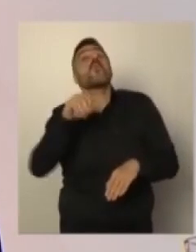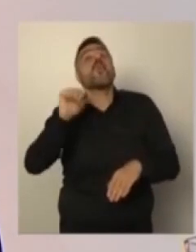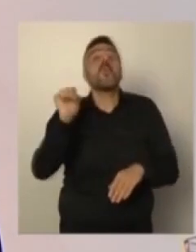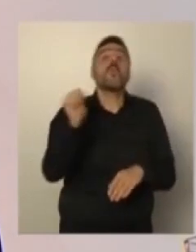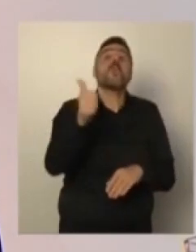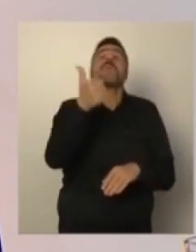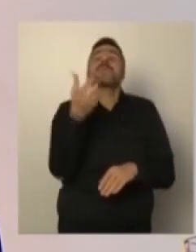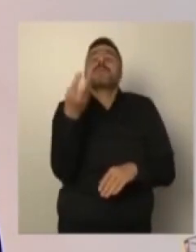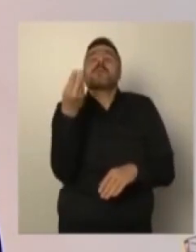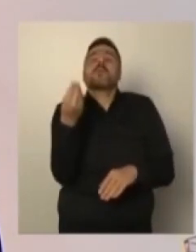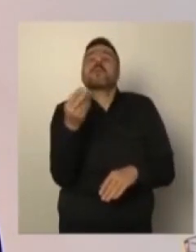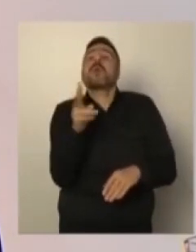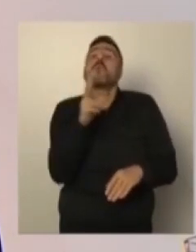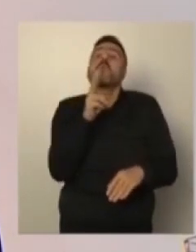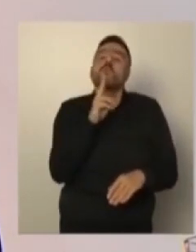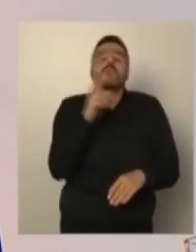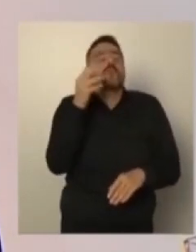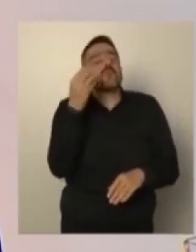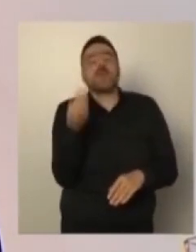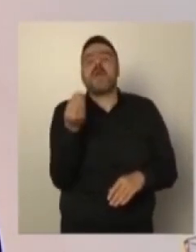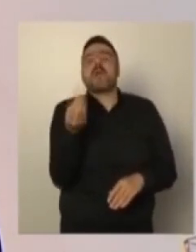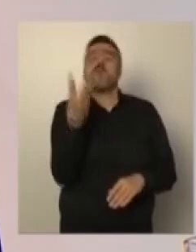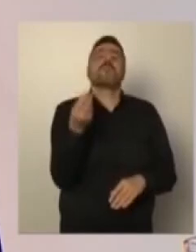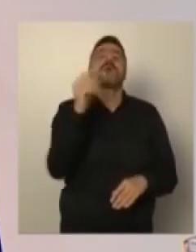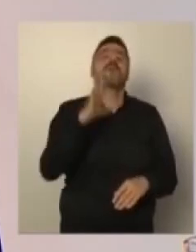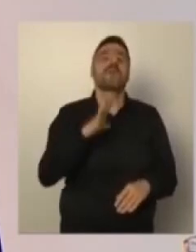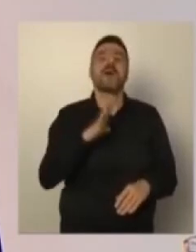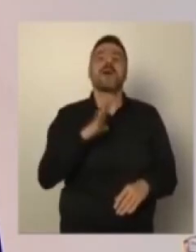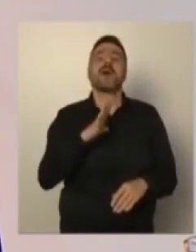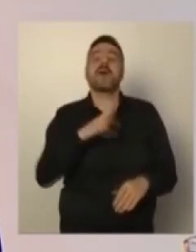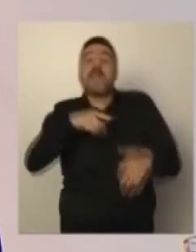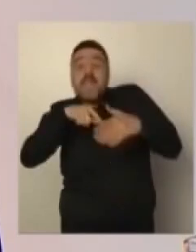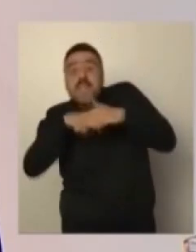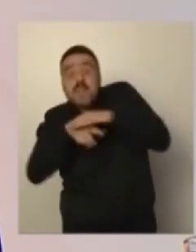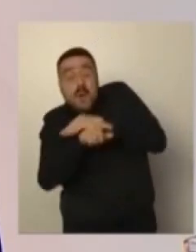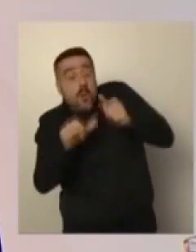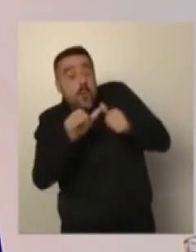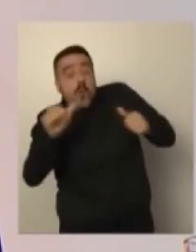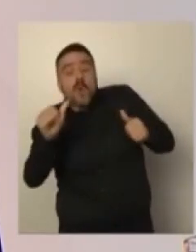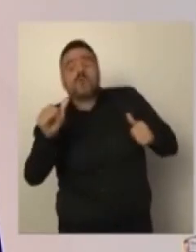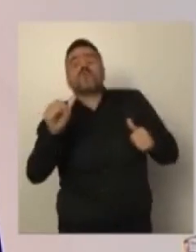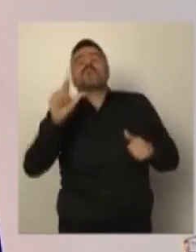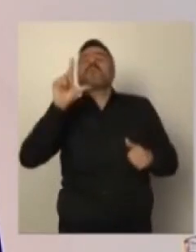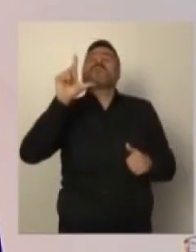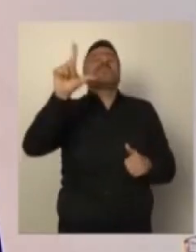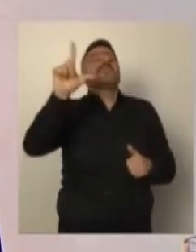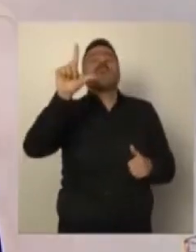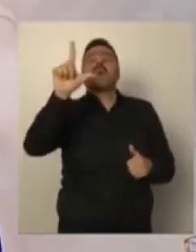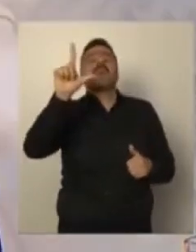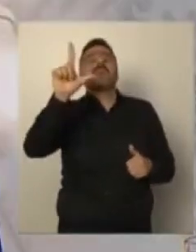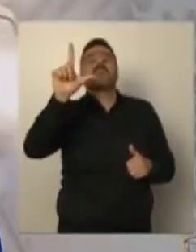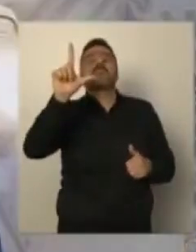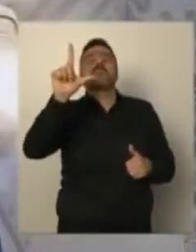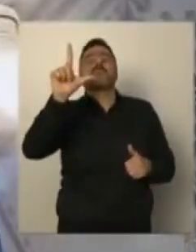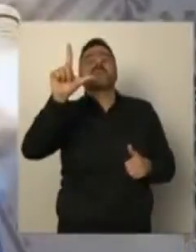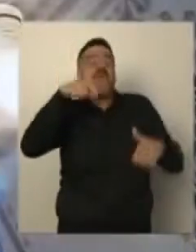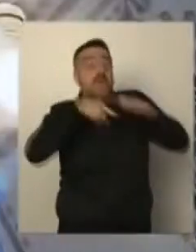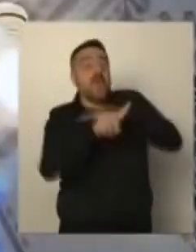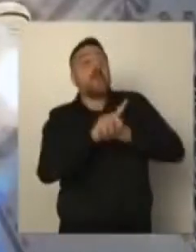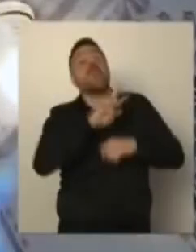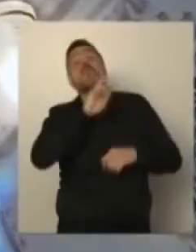de sonucu daha güzeldir. Zinaya yaklaşmamak yine en önemli